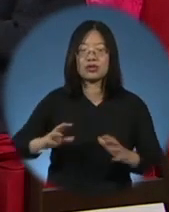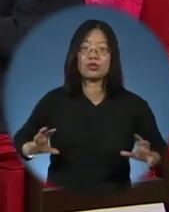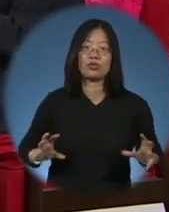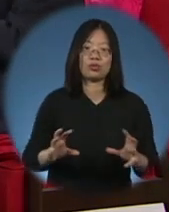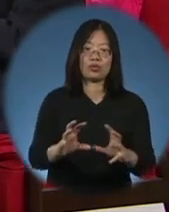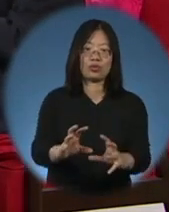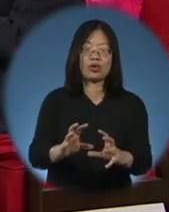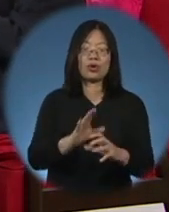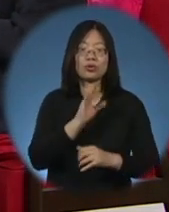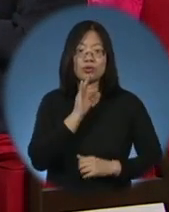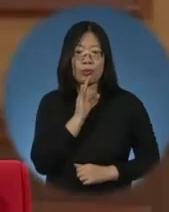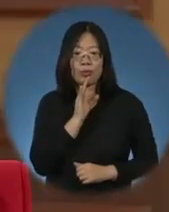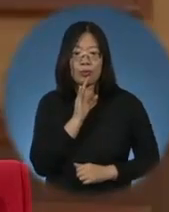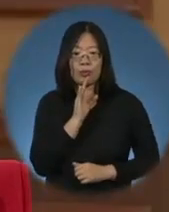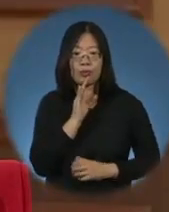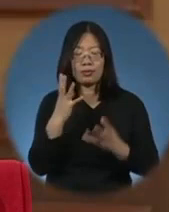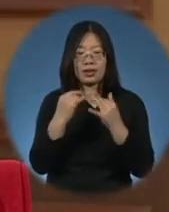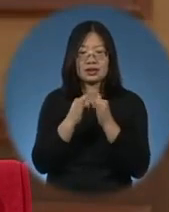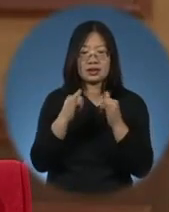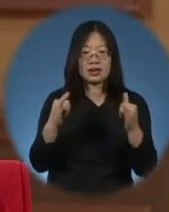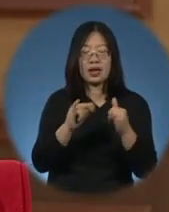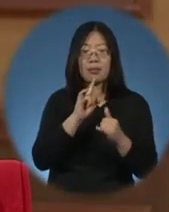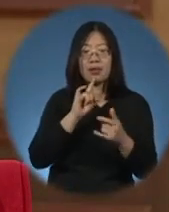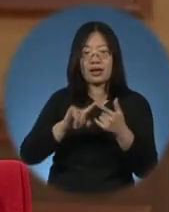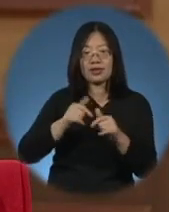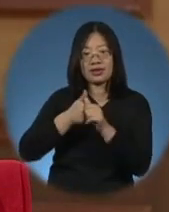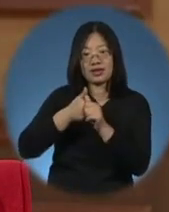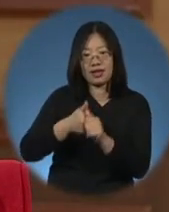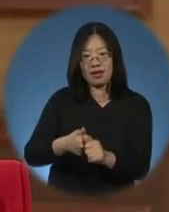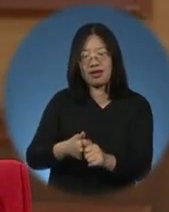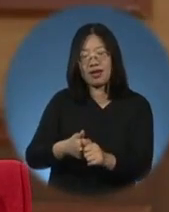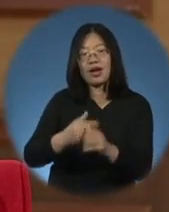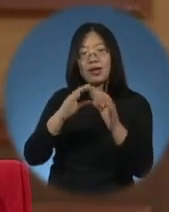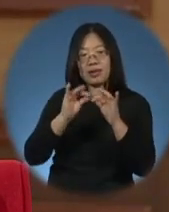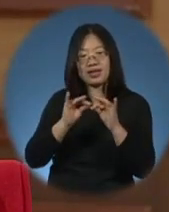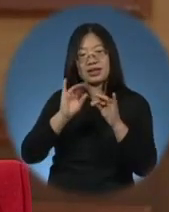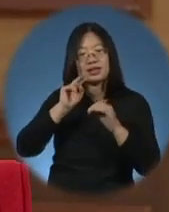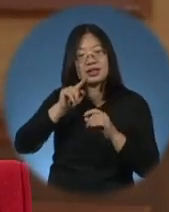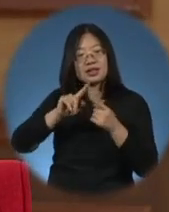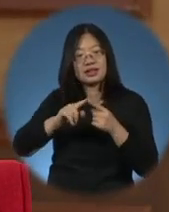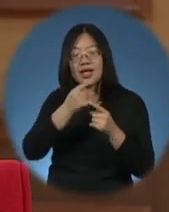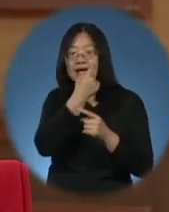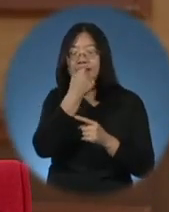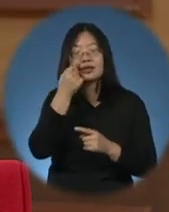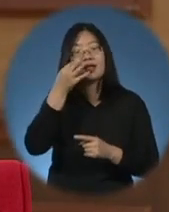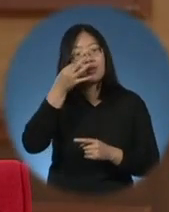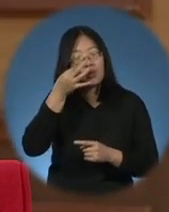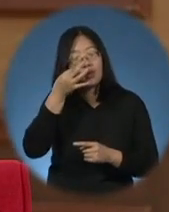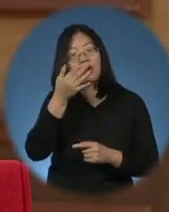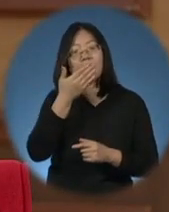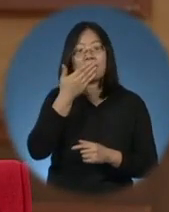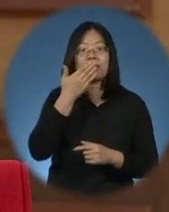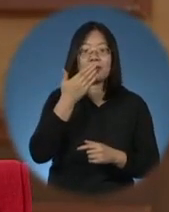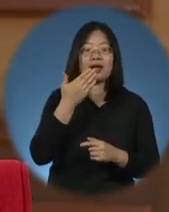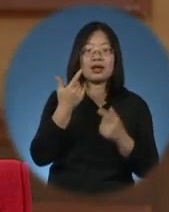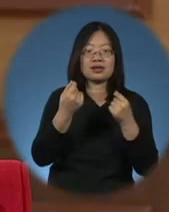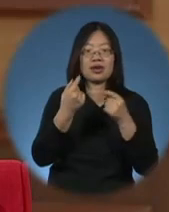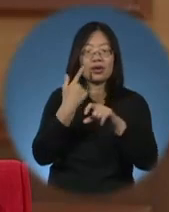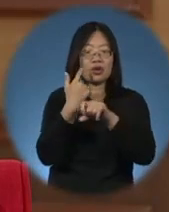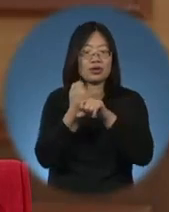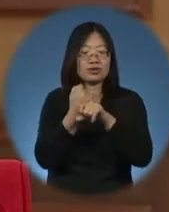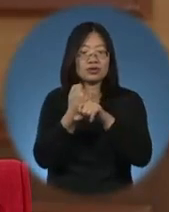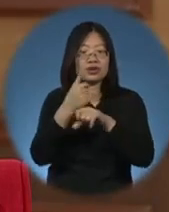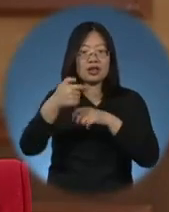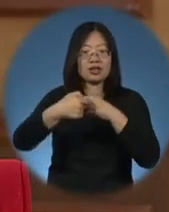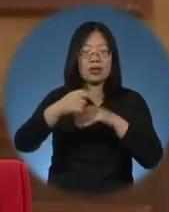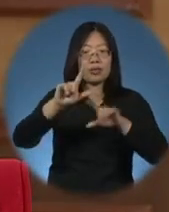모아서 과연 많은 사람들이 이야기하는 그 가설이 맞는지 틀리는지를 확인해 볼 수 있지 않을까라는 걸 갖고